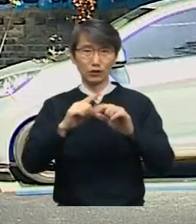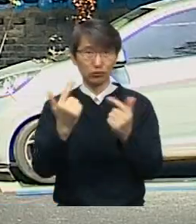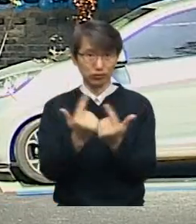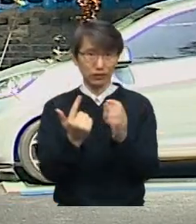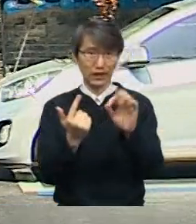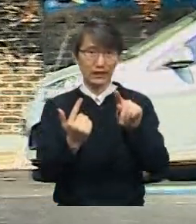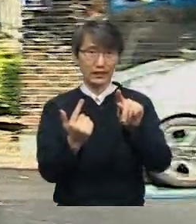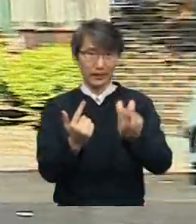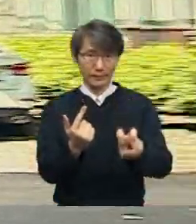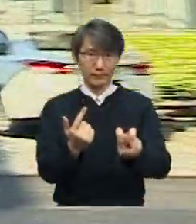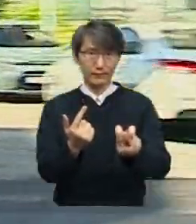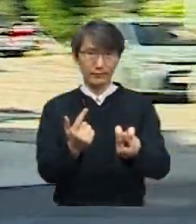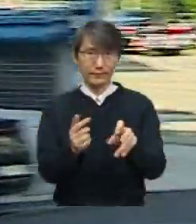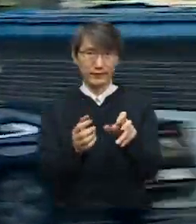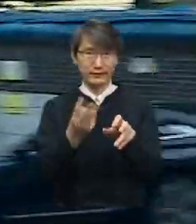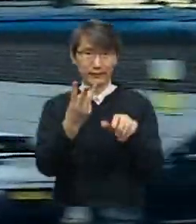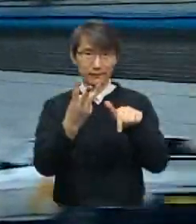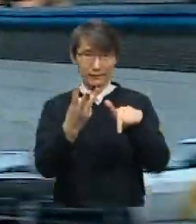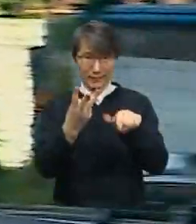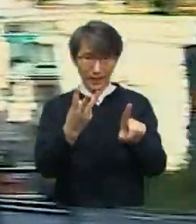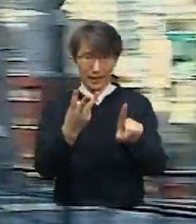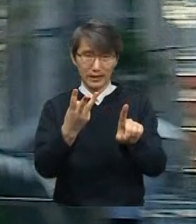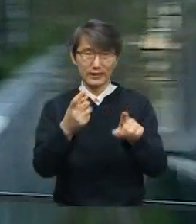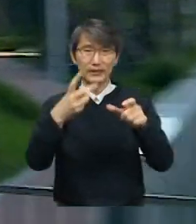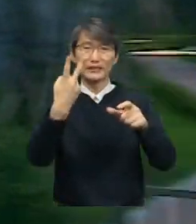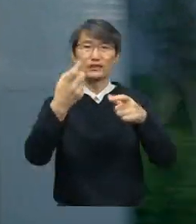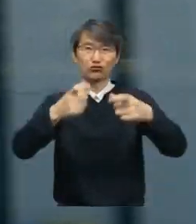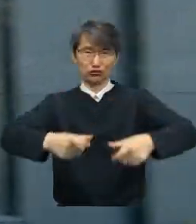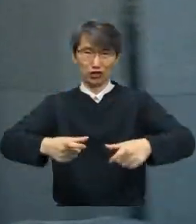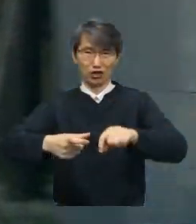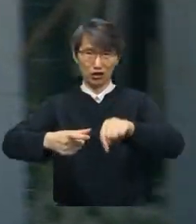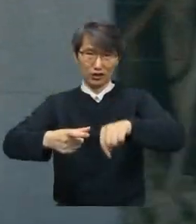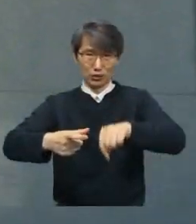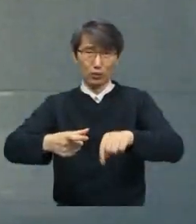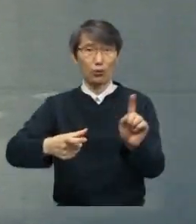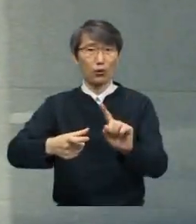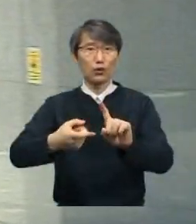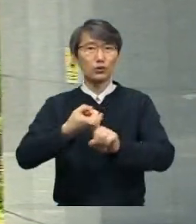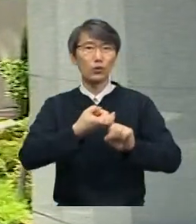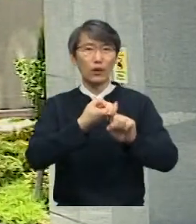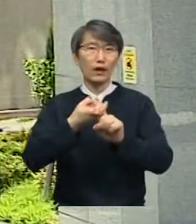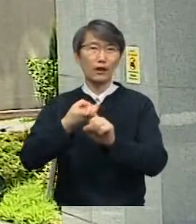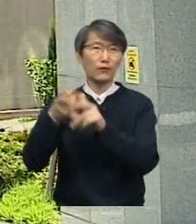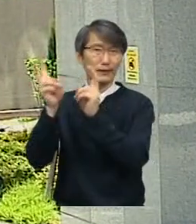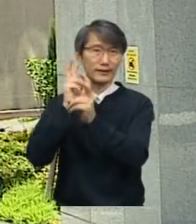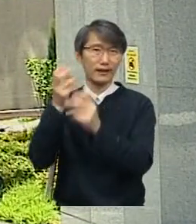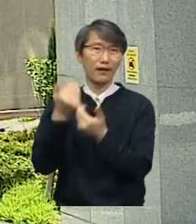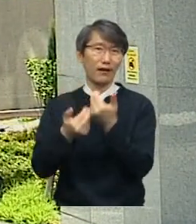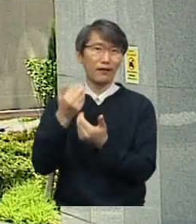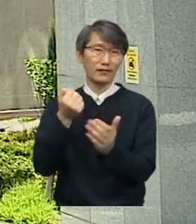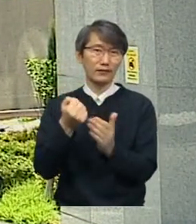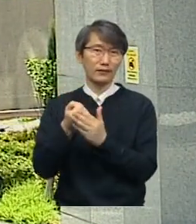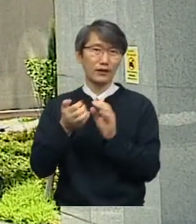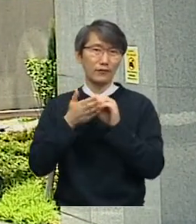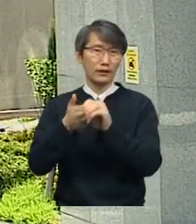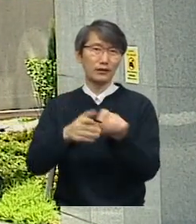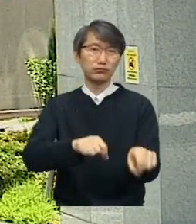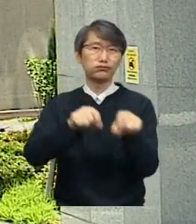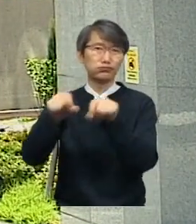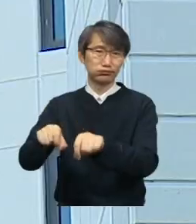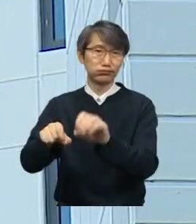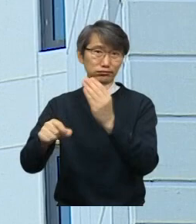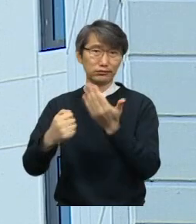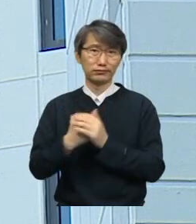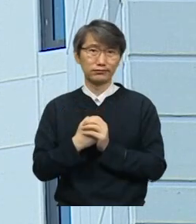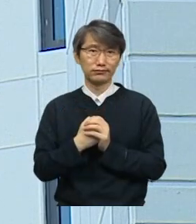성북구 안암동 3가 일대, 안암 2구역입니다. 이곳은 조합과 시공사의 갈등으로 입주가 한때